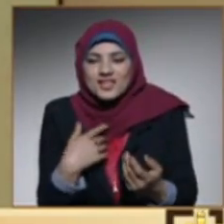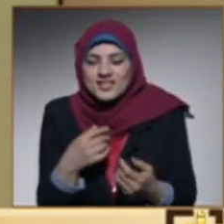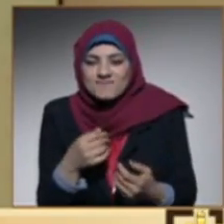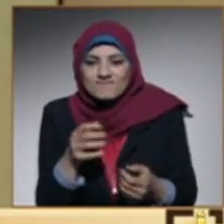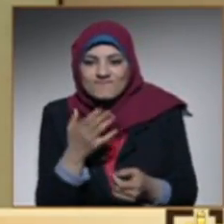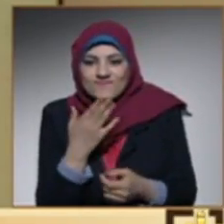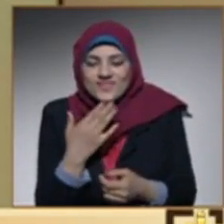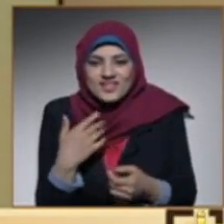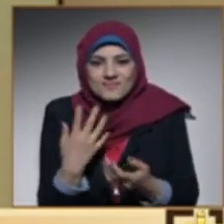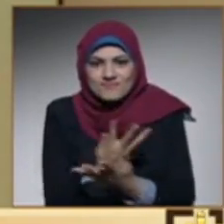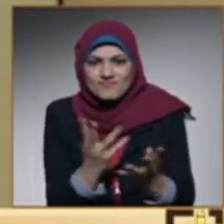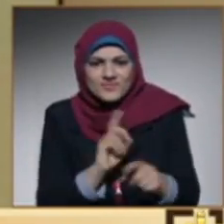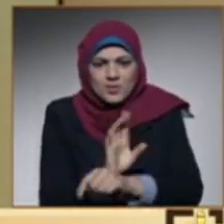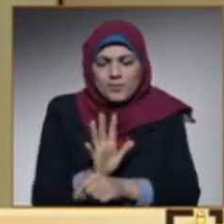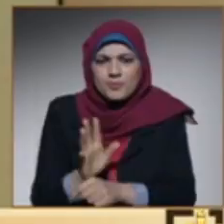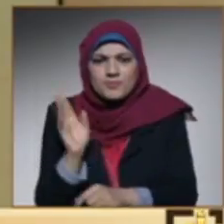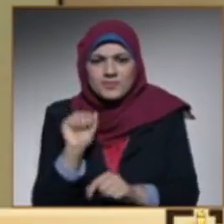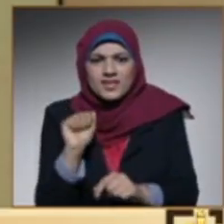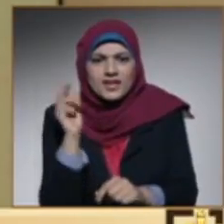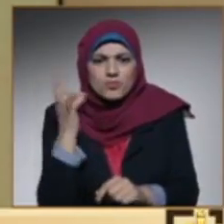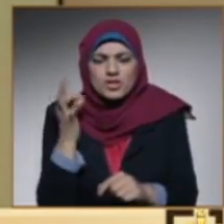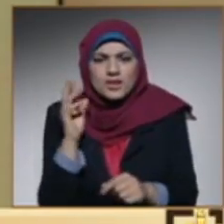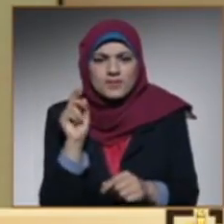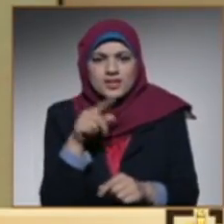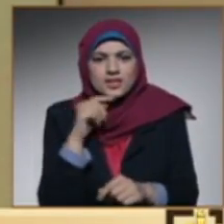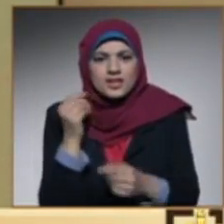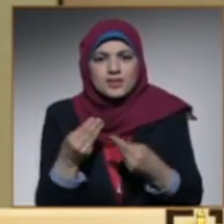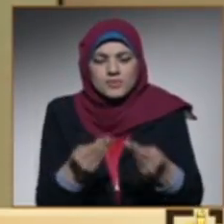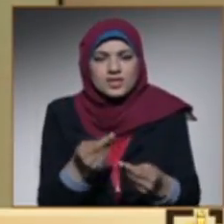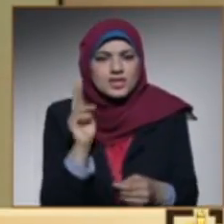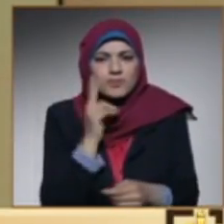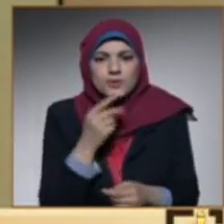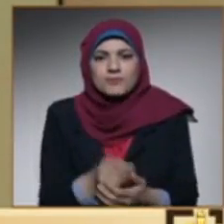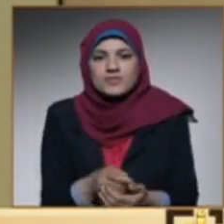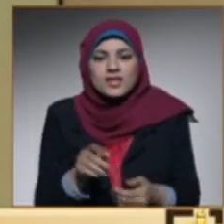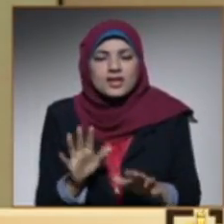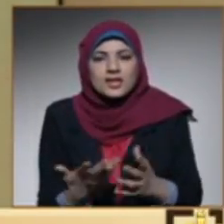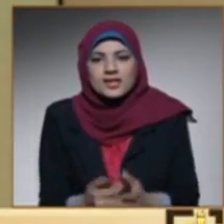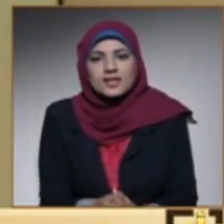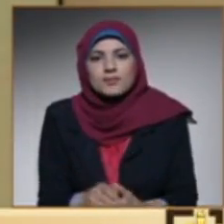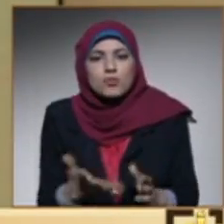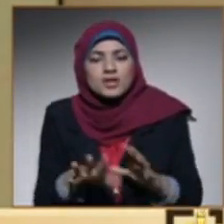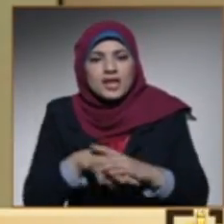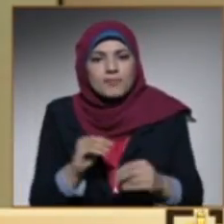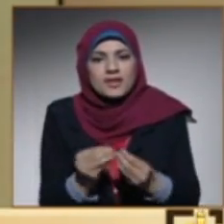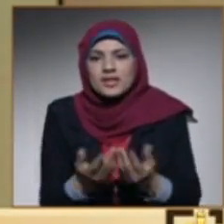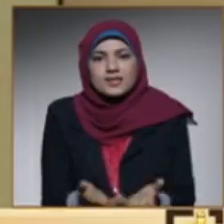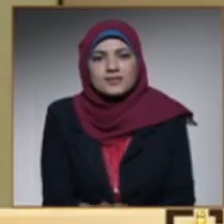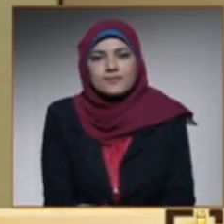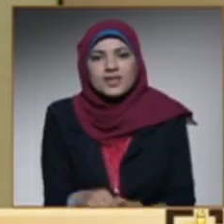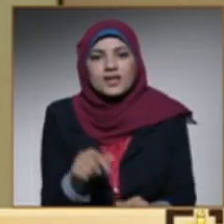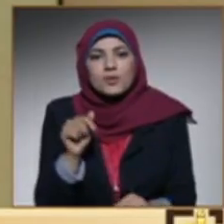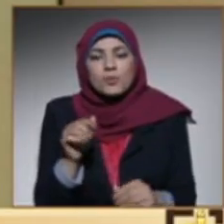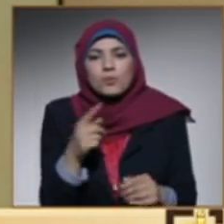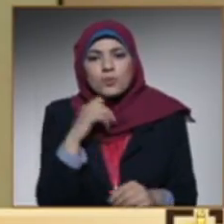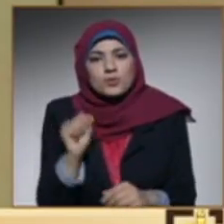إيه اللي المطلوب إنه يتم تقديمه لهذه الفئة، وهي فئة مش قليلة في المجتمع المصري، في عام 2018